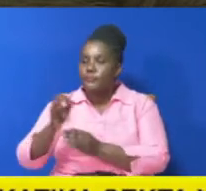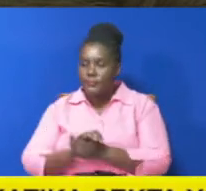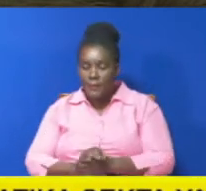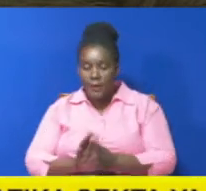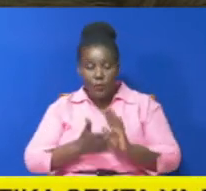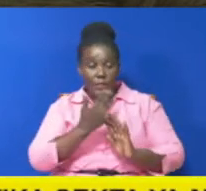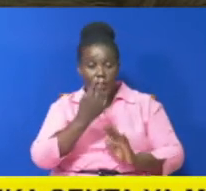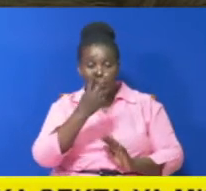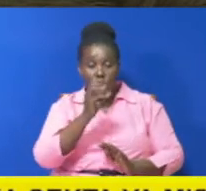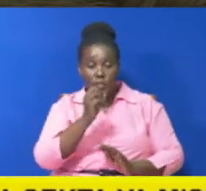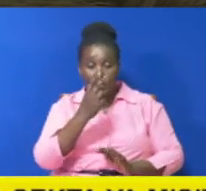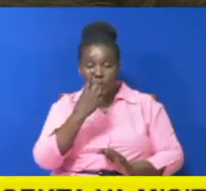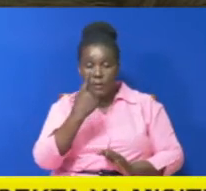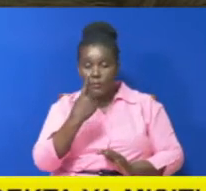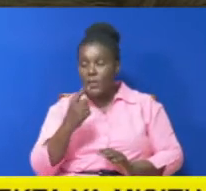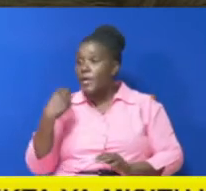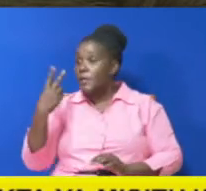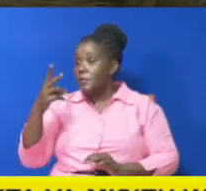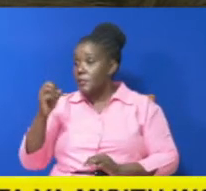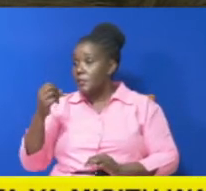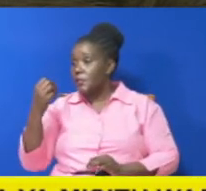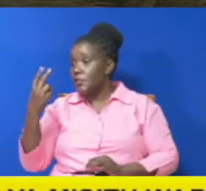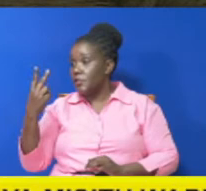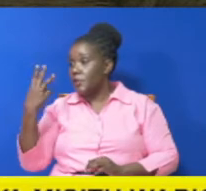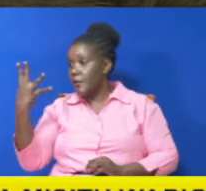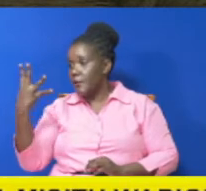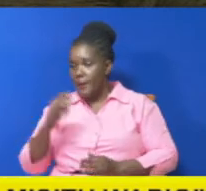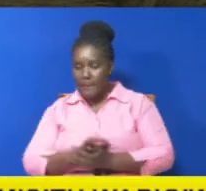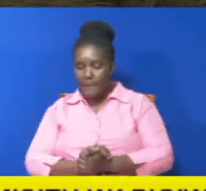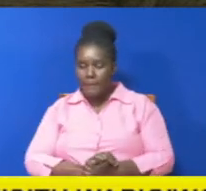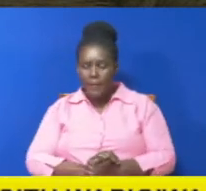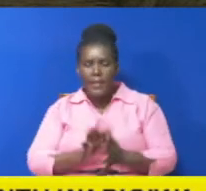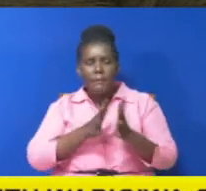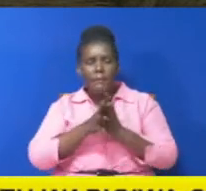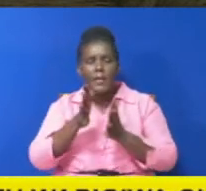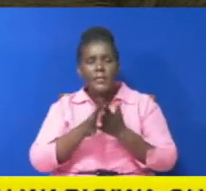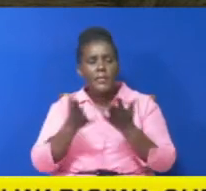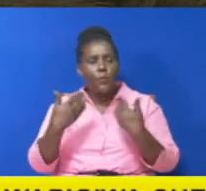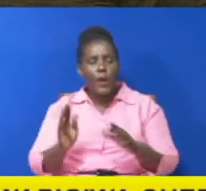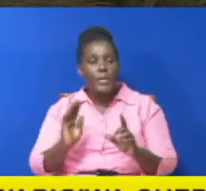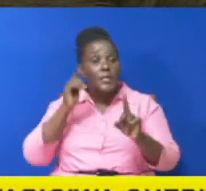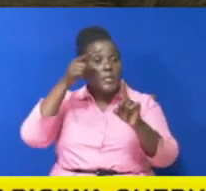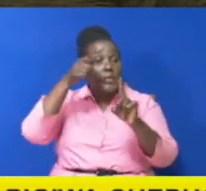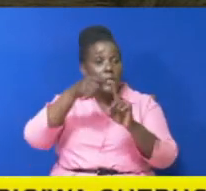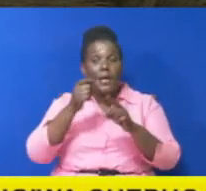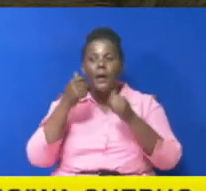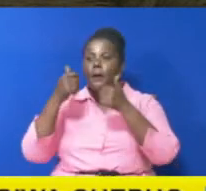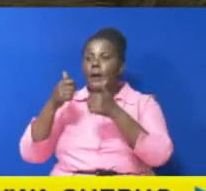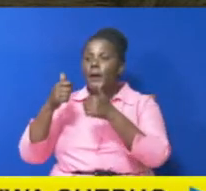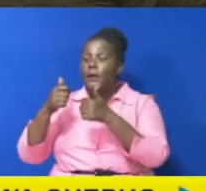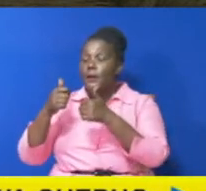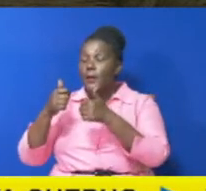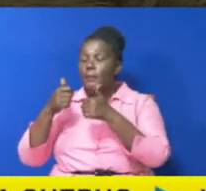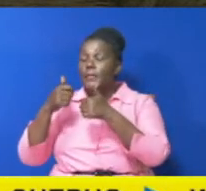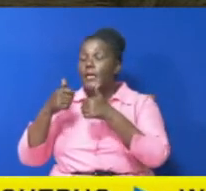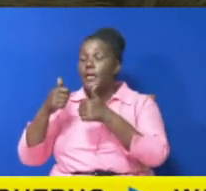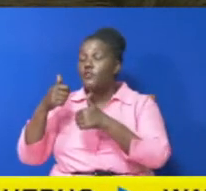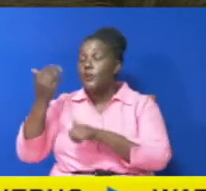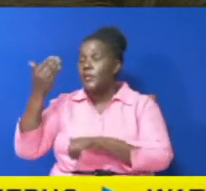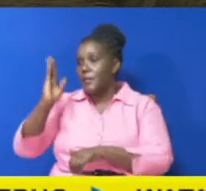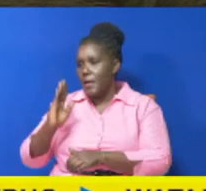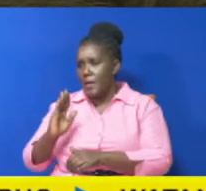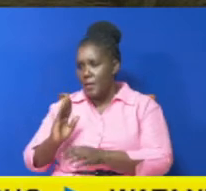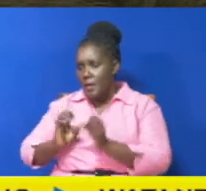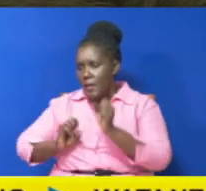mpaka 2024 ambao umeweka bayana dira na matazamio ya serikali katika kupambana